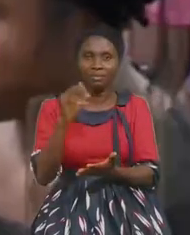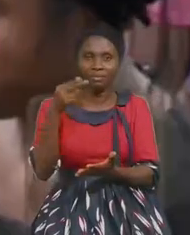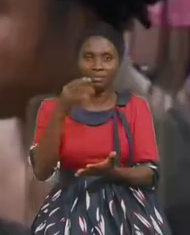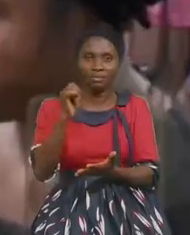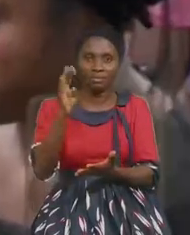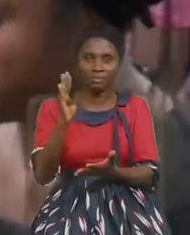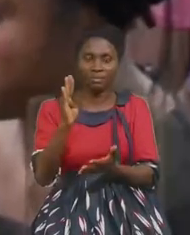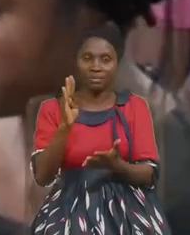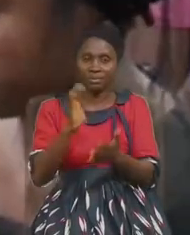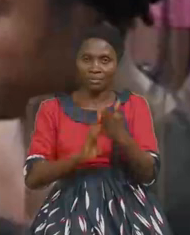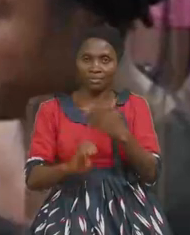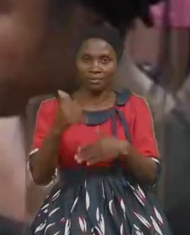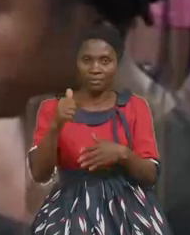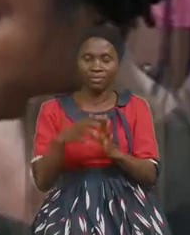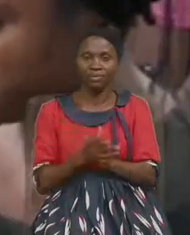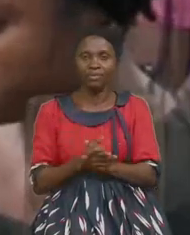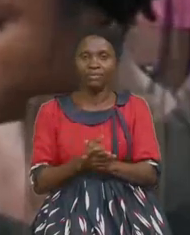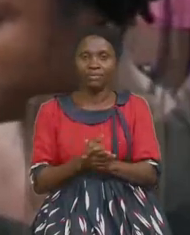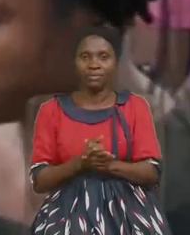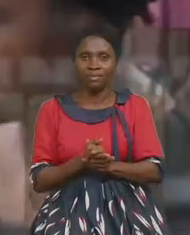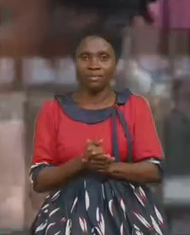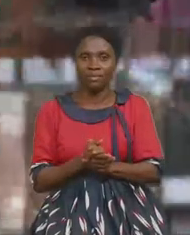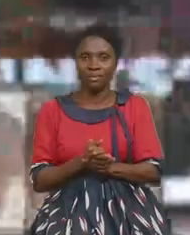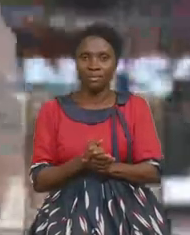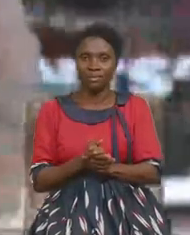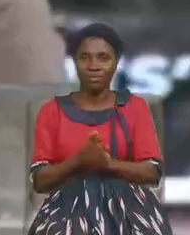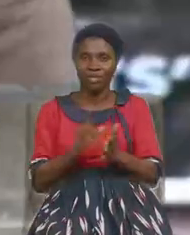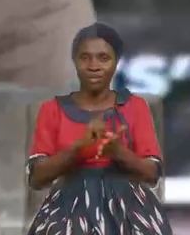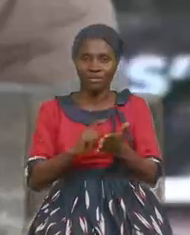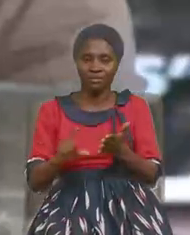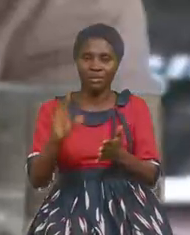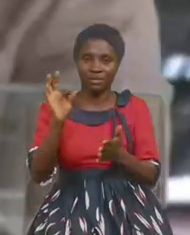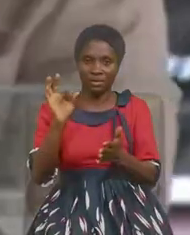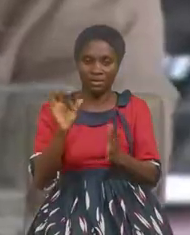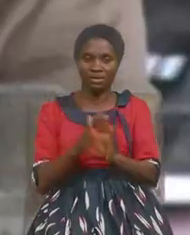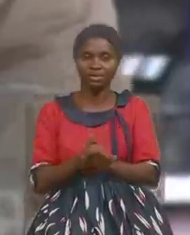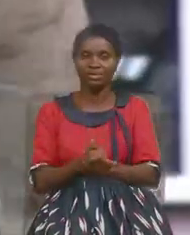Hébreux chapitre 10, lisons à partir du verset 19. Hébreux